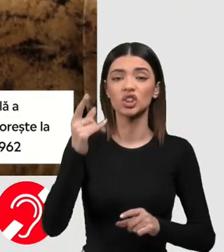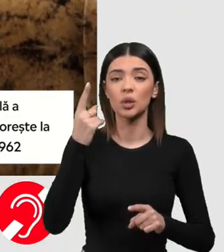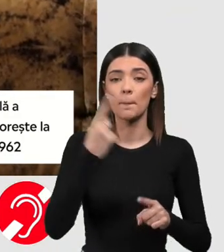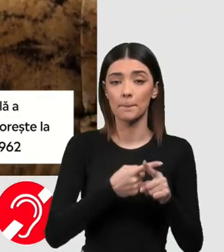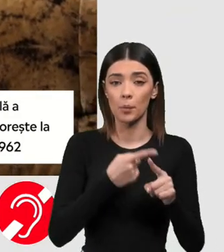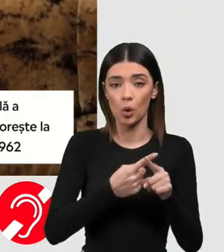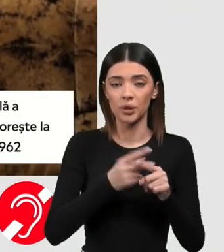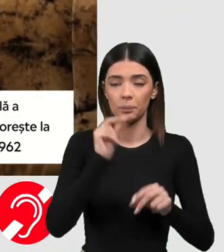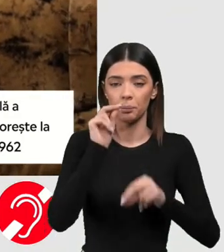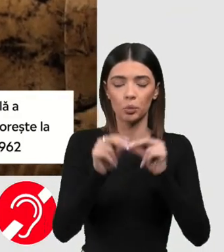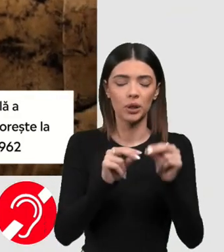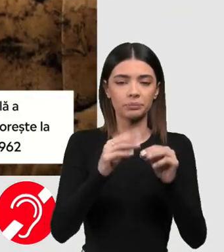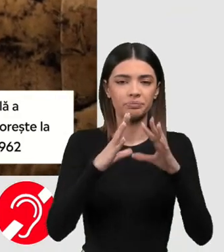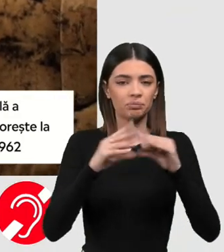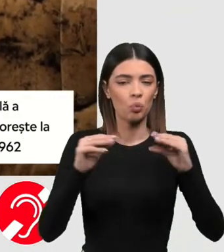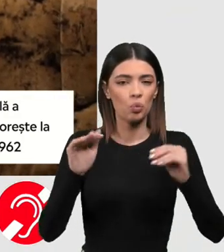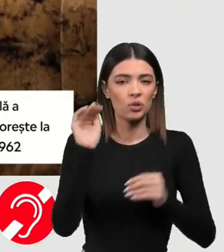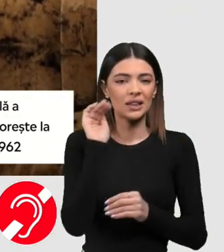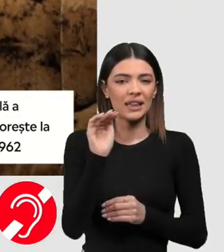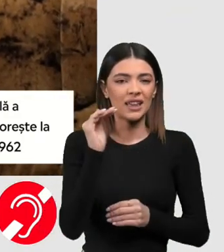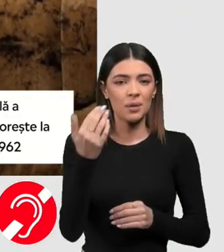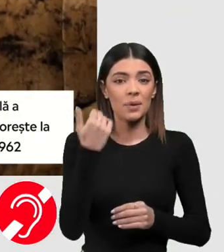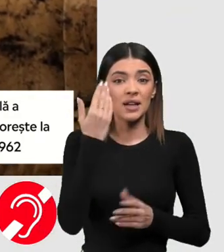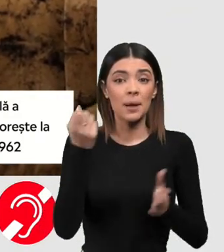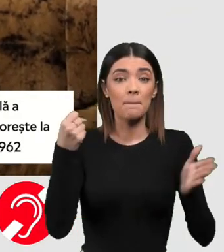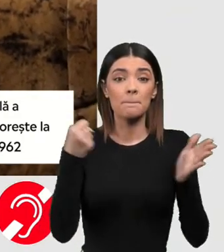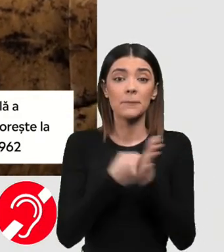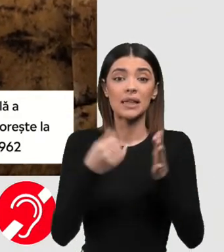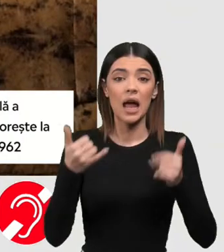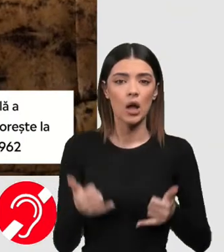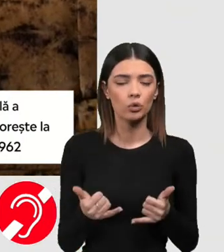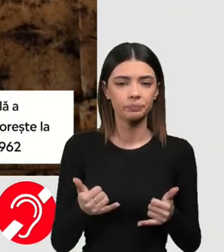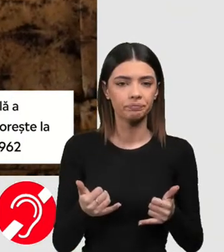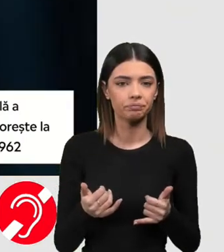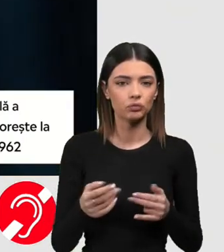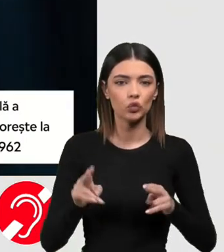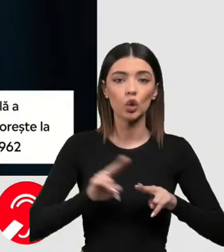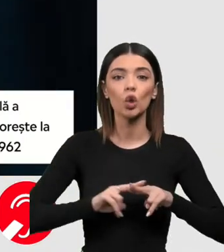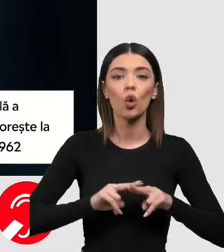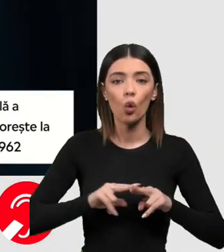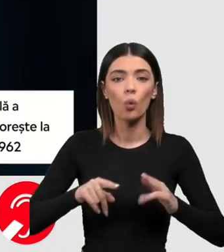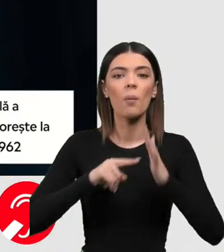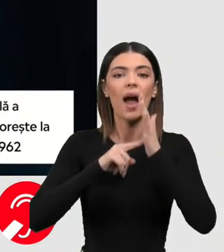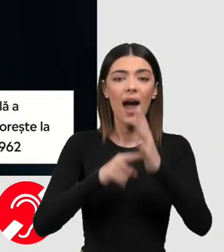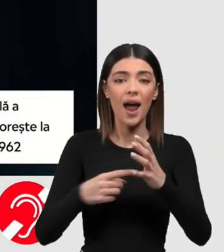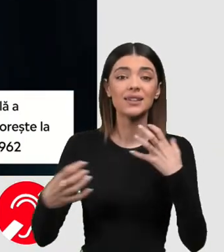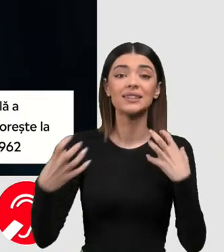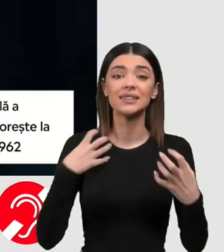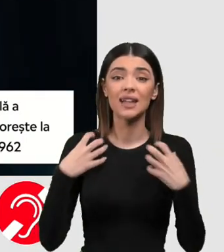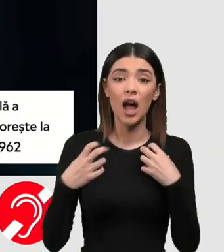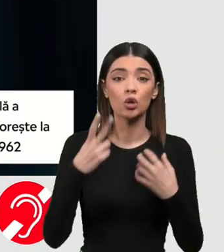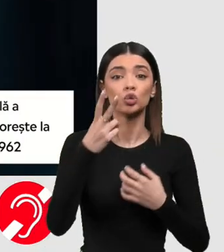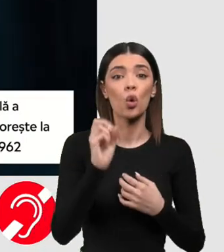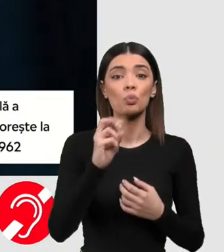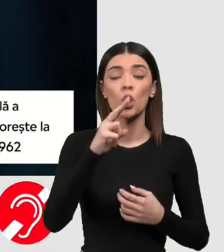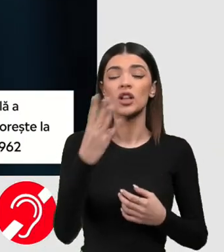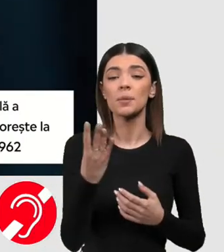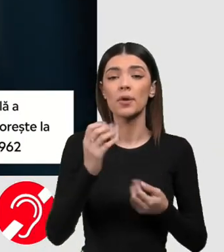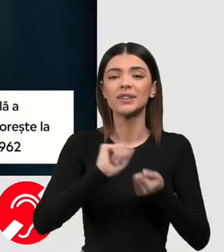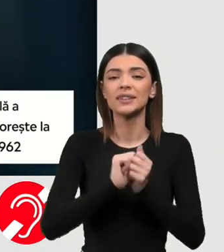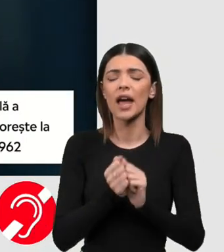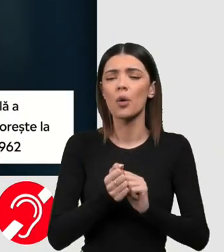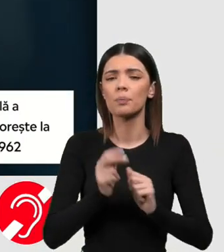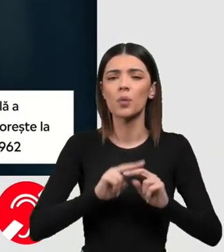înseamnă și cunoaștere. Cunoaștere de orice fel. Și ne punem aceleași întrebări de atunci și până acum, ca și